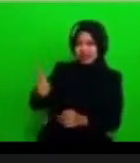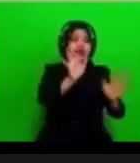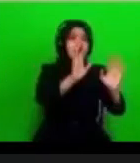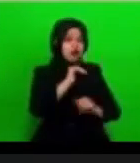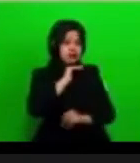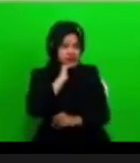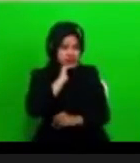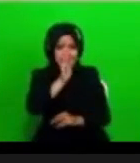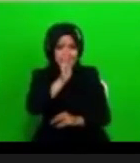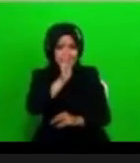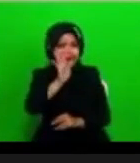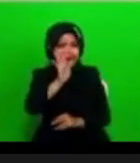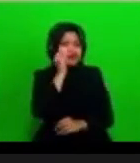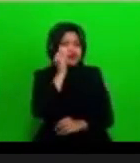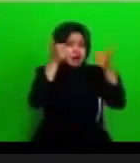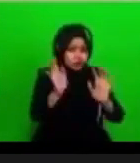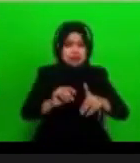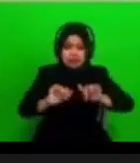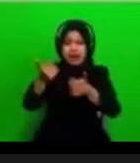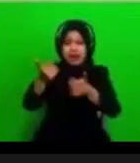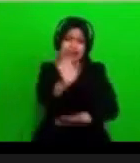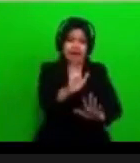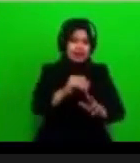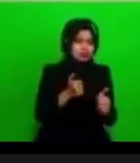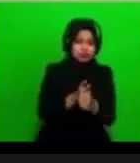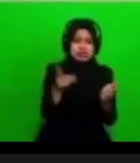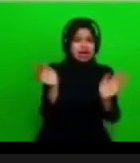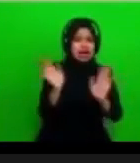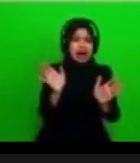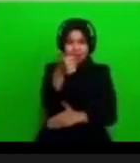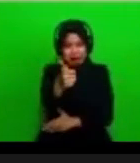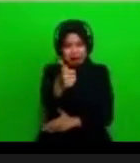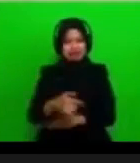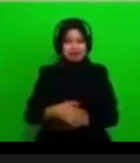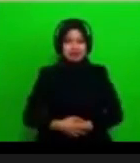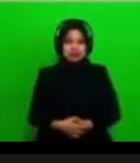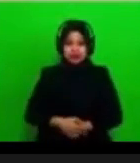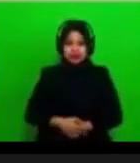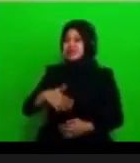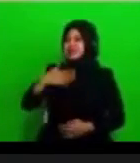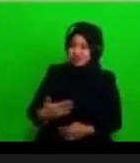menang. Jangan, sudah terlalu bagus ini, sudah pasti menang. Jadi jangan.